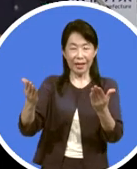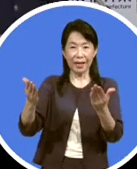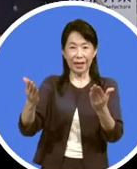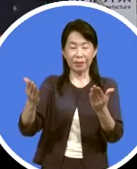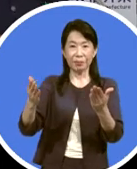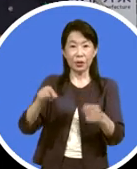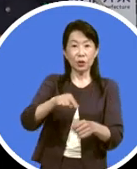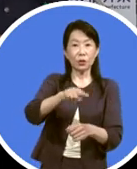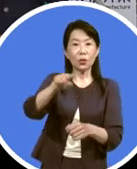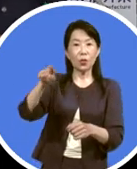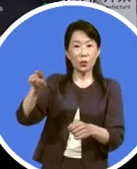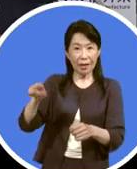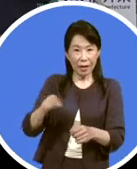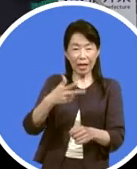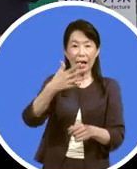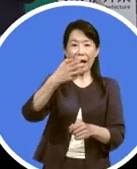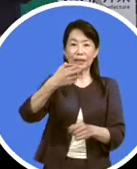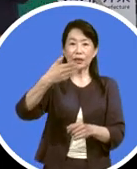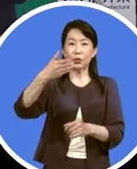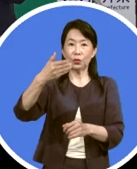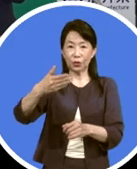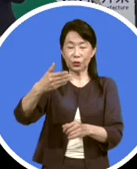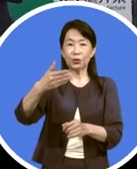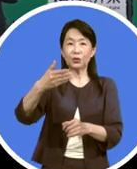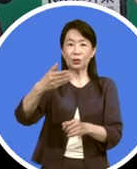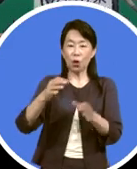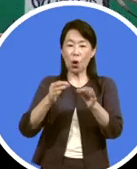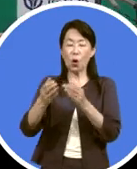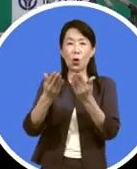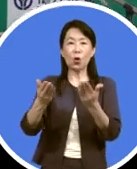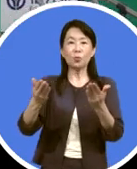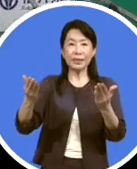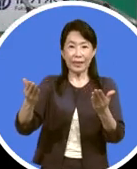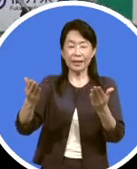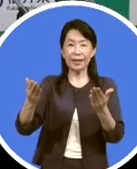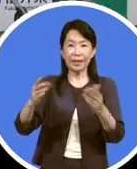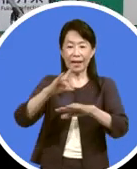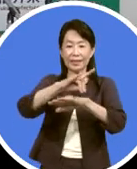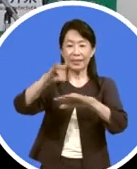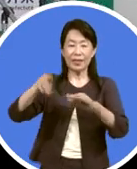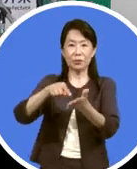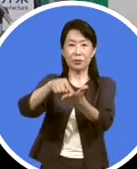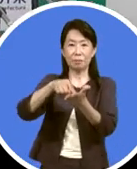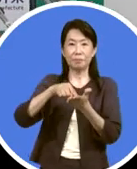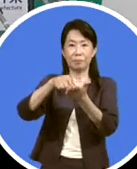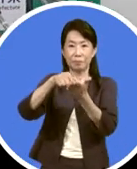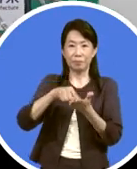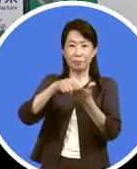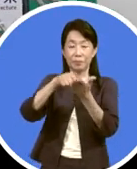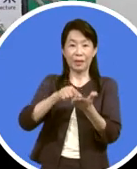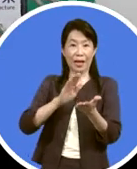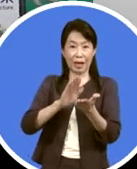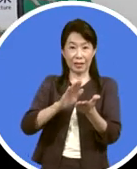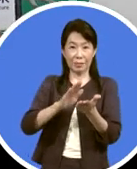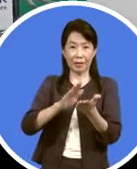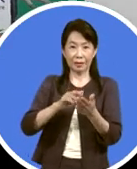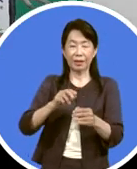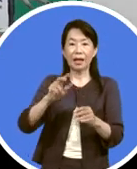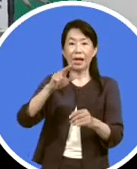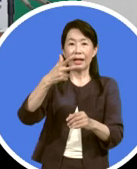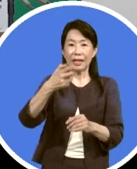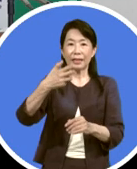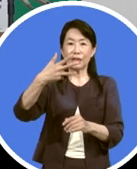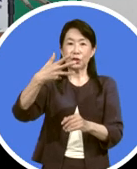商業施設この中の89のですね町店街商業施設から応募をいただきまして全体が